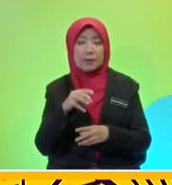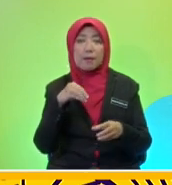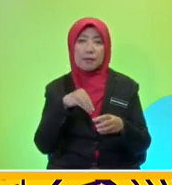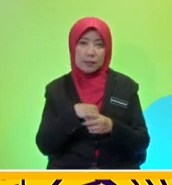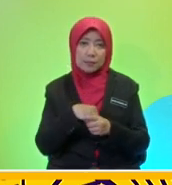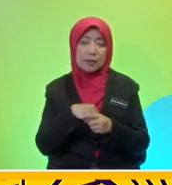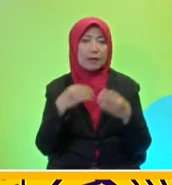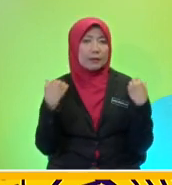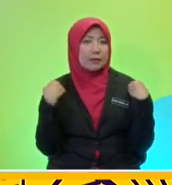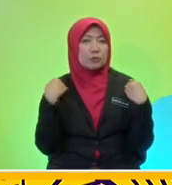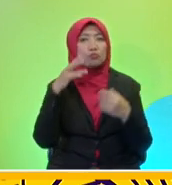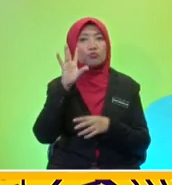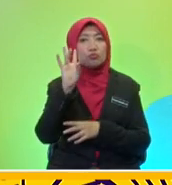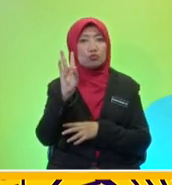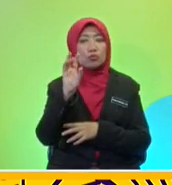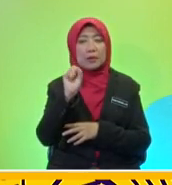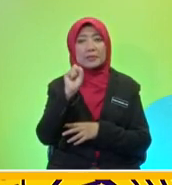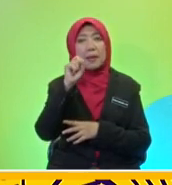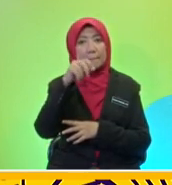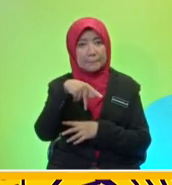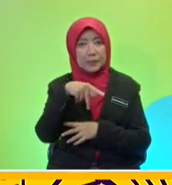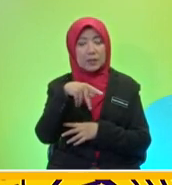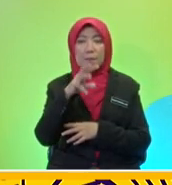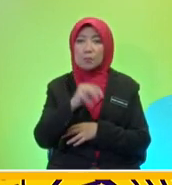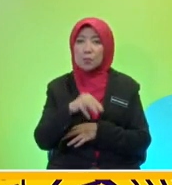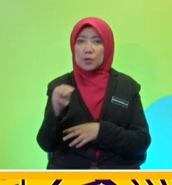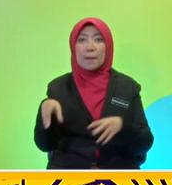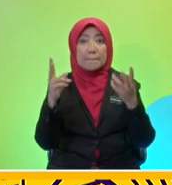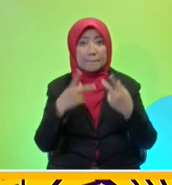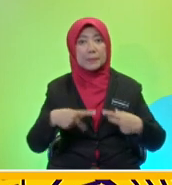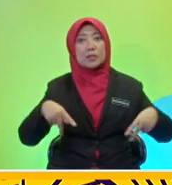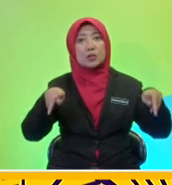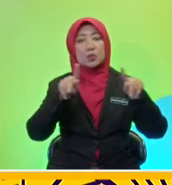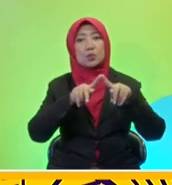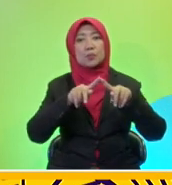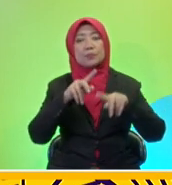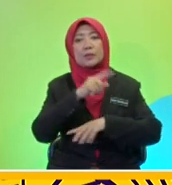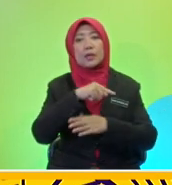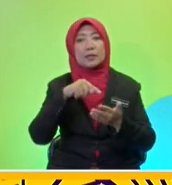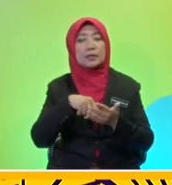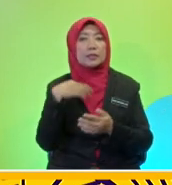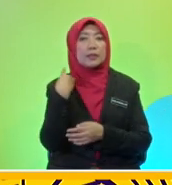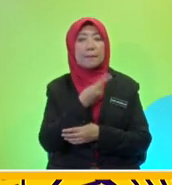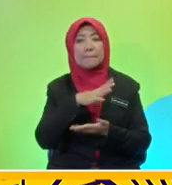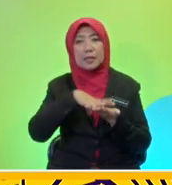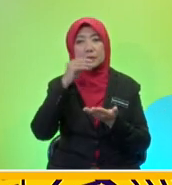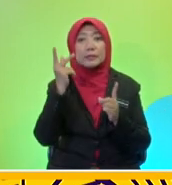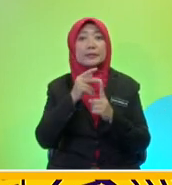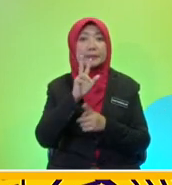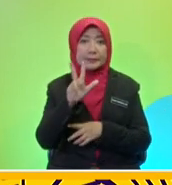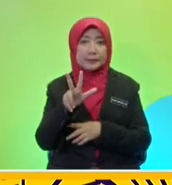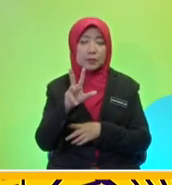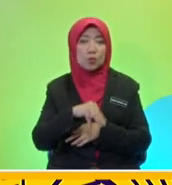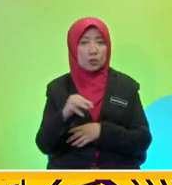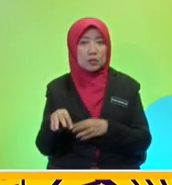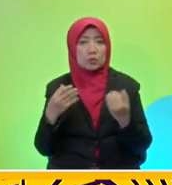7 SP yang perlu melalui oke Hari ini kita hanya belajar SP yang ketiga maksudnya murid